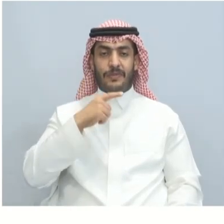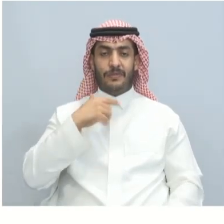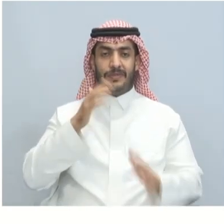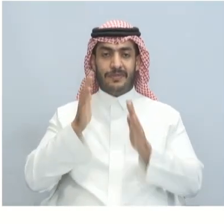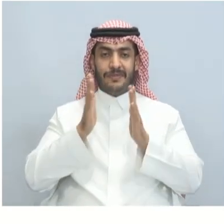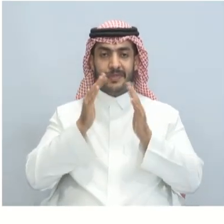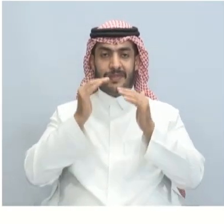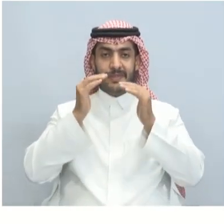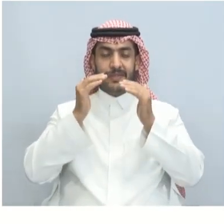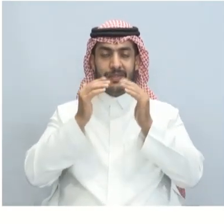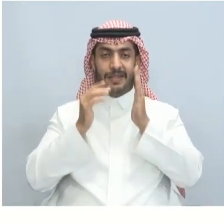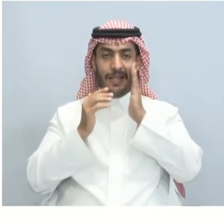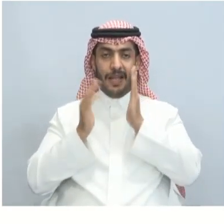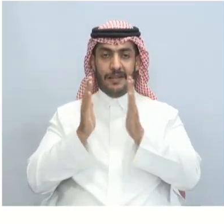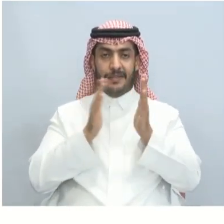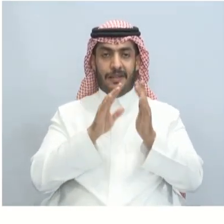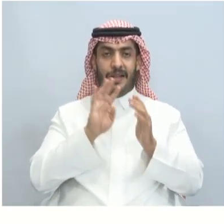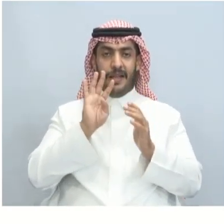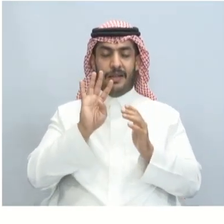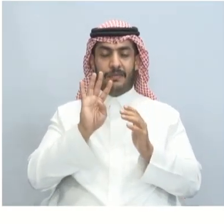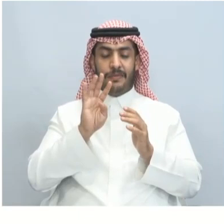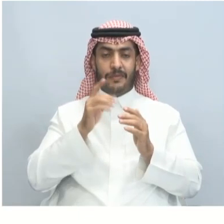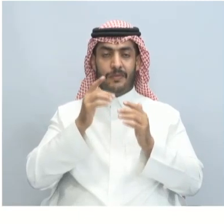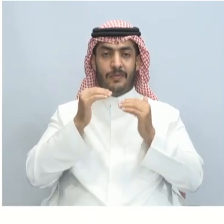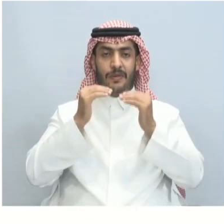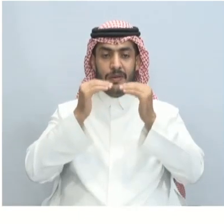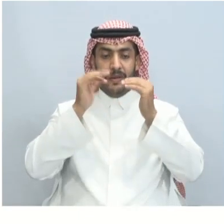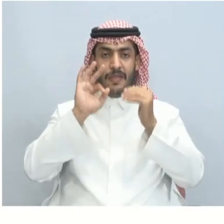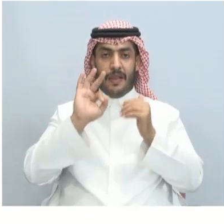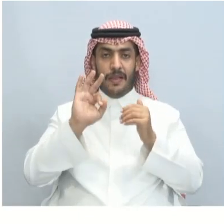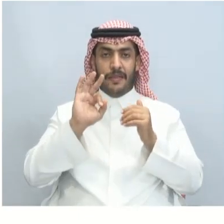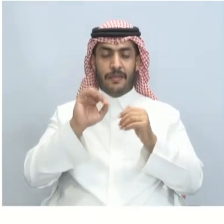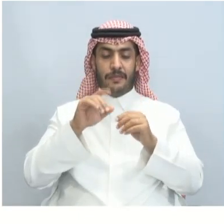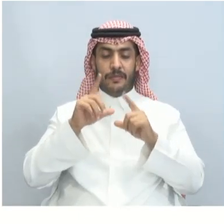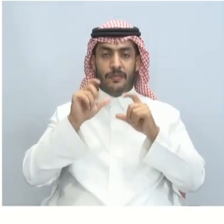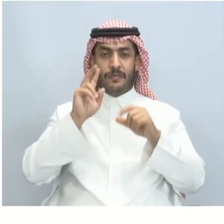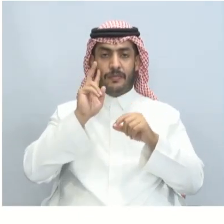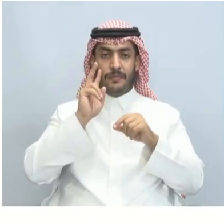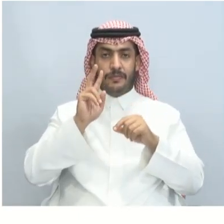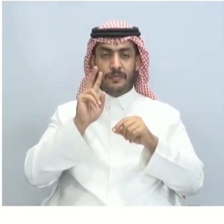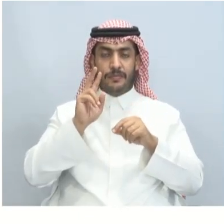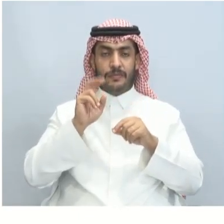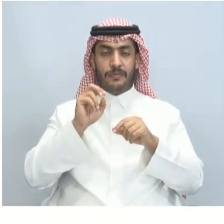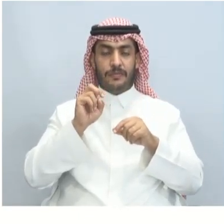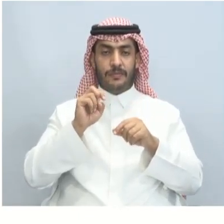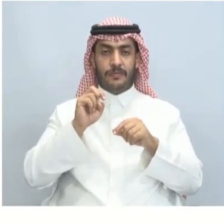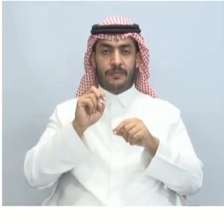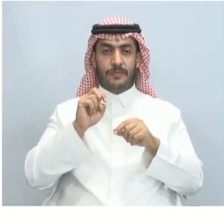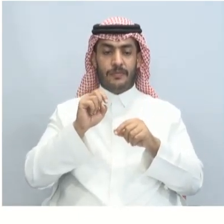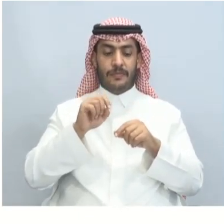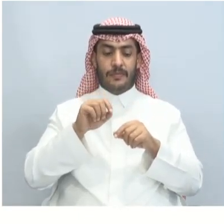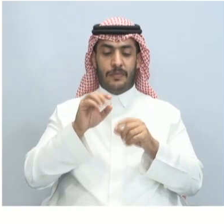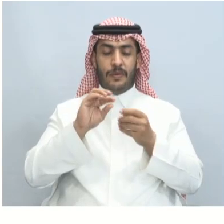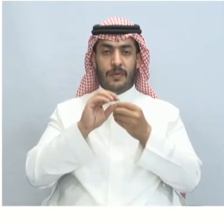انسحاب اربع وحدات الى اليسار وثلاث وحدات الى اعلى فاصبح بهذه الصوره كما هو ظاهر امامكم في